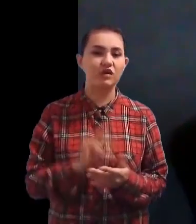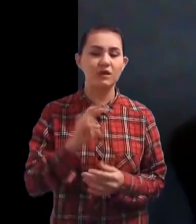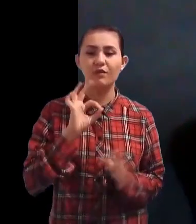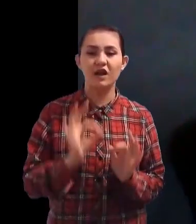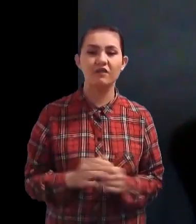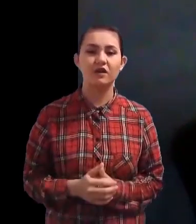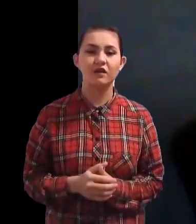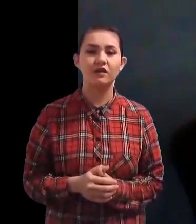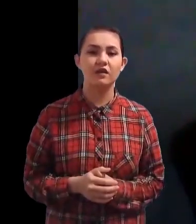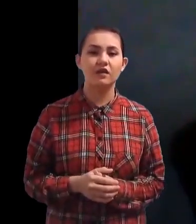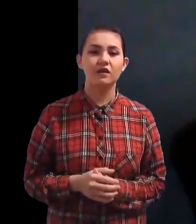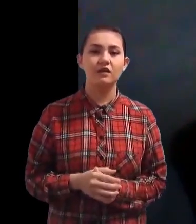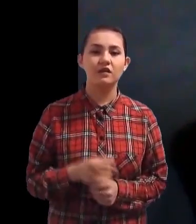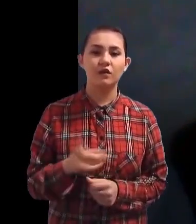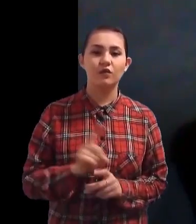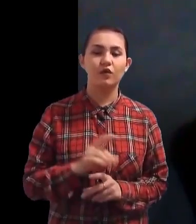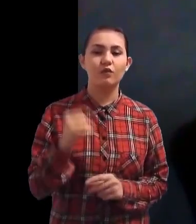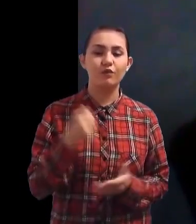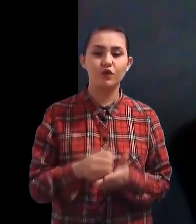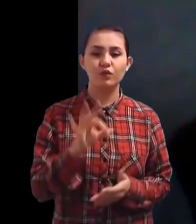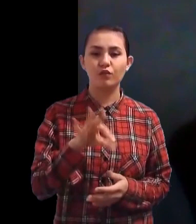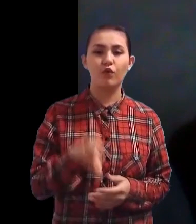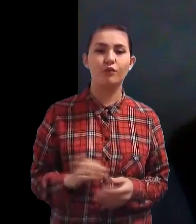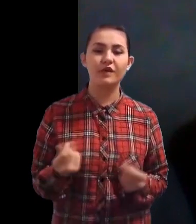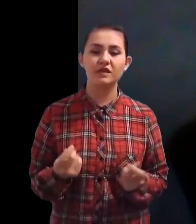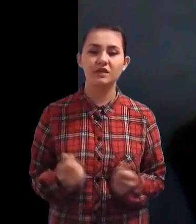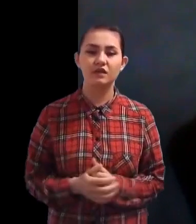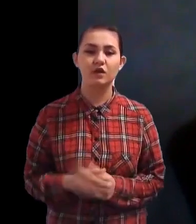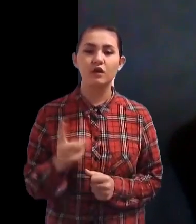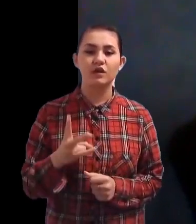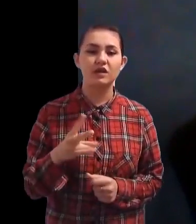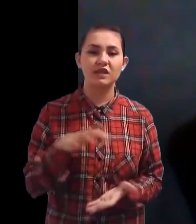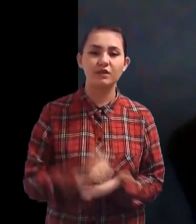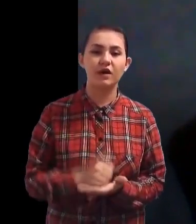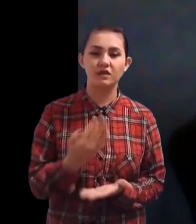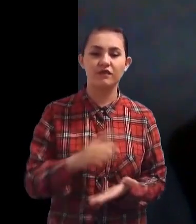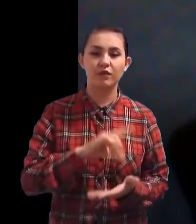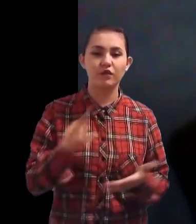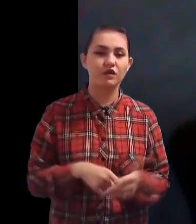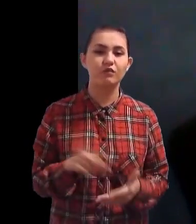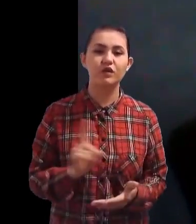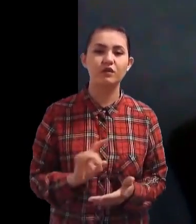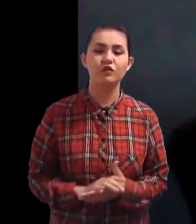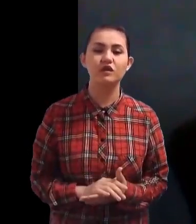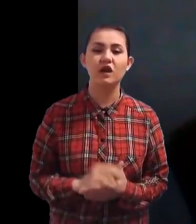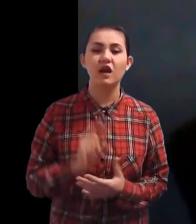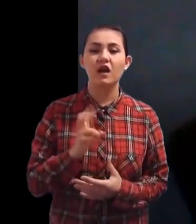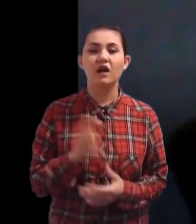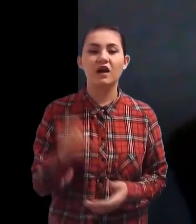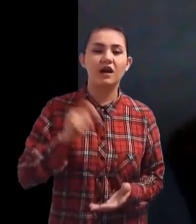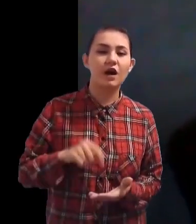Это бьет по бизнесу в том числе. Почему до сих пор не занимаются этим вопросом? Ну, потому что как-то капает, как-то